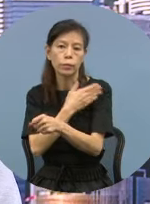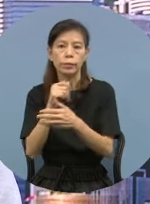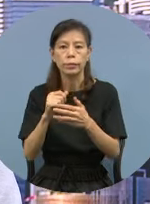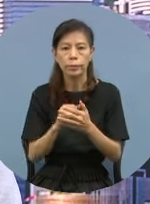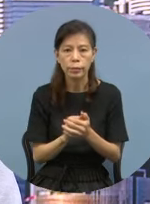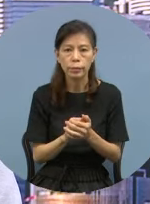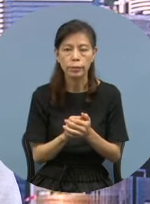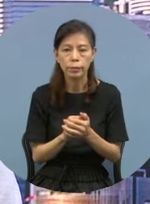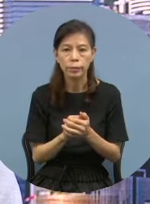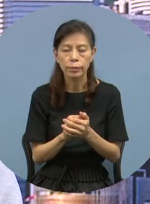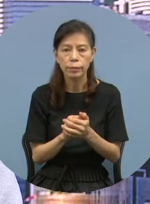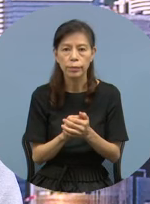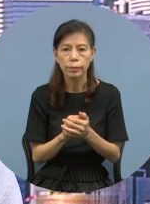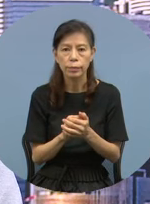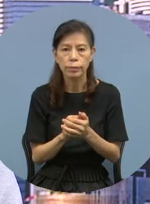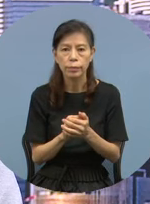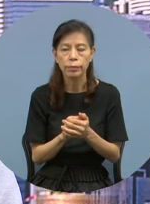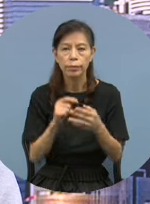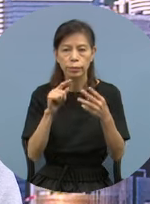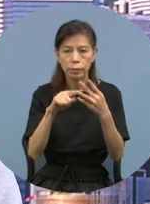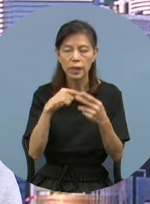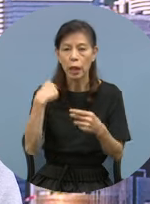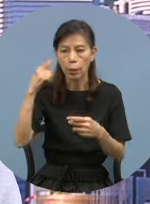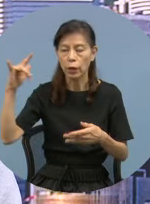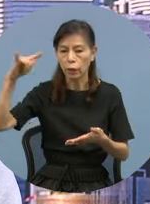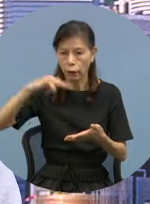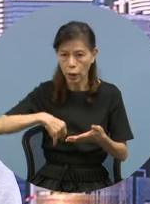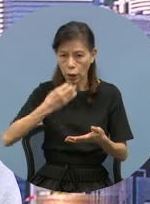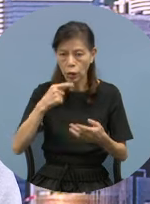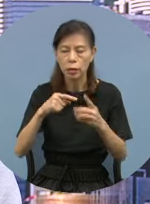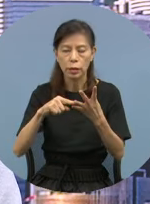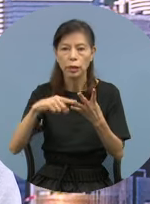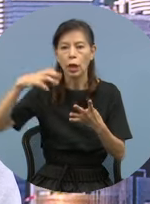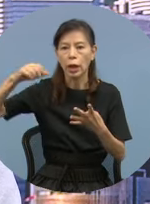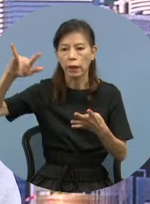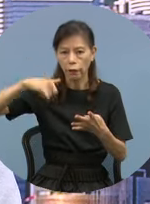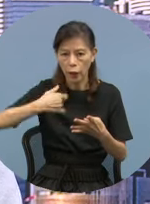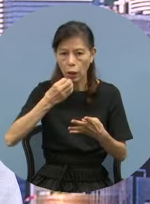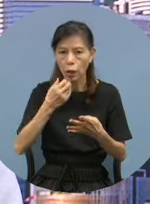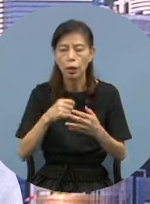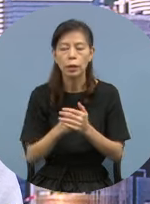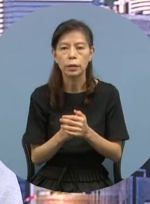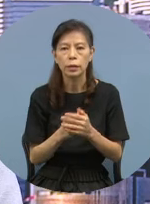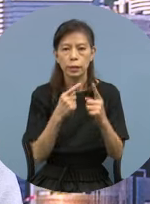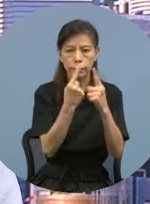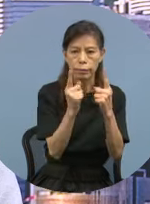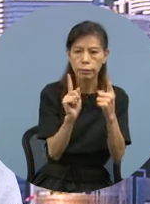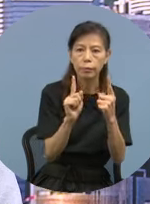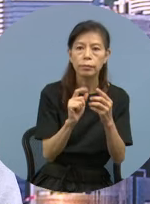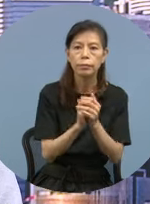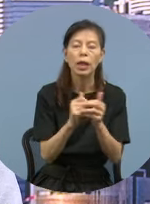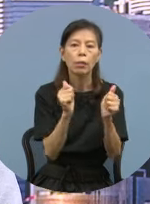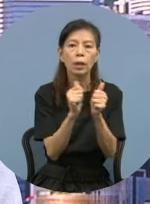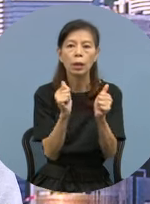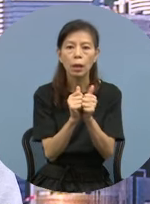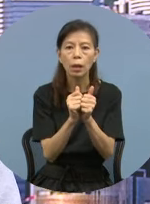員，機組人員，另外一位是美國回來的人士和一位加拿大回來的人士。11宗是一些朋